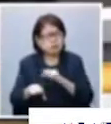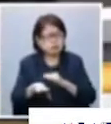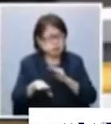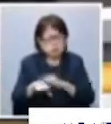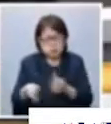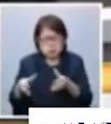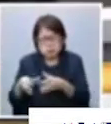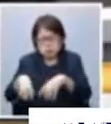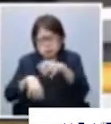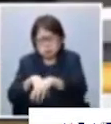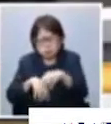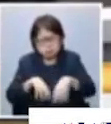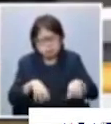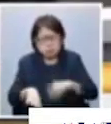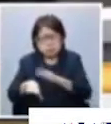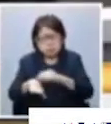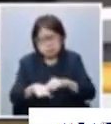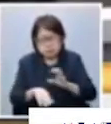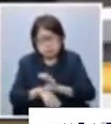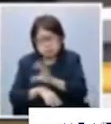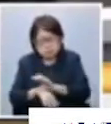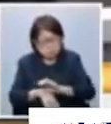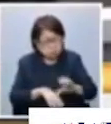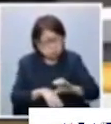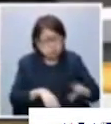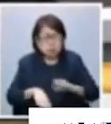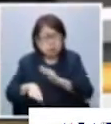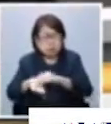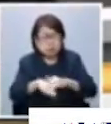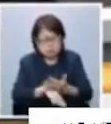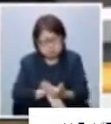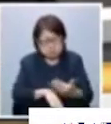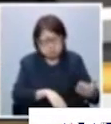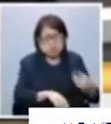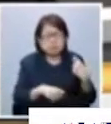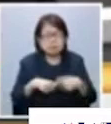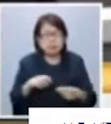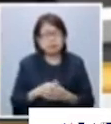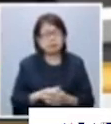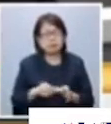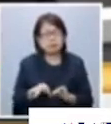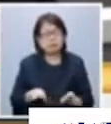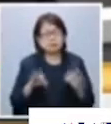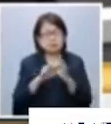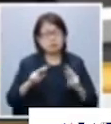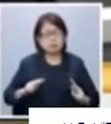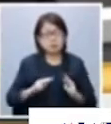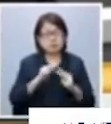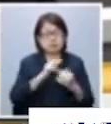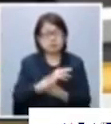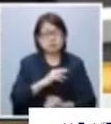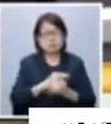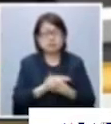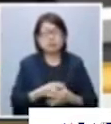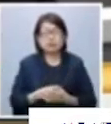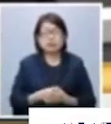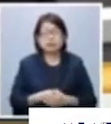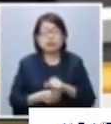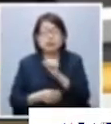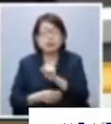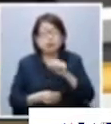และที่สำคัญครับกระทรวงต่างประเทศเองเนี่ยสมาชิกสภาผู้แทนราษฎรพวกเรา